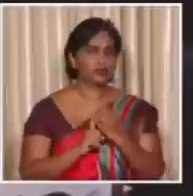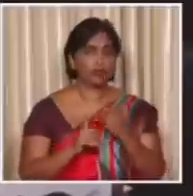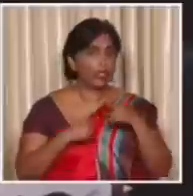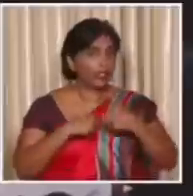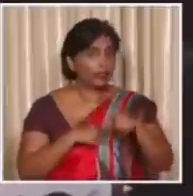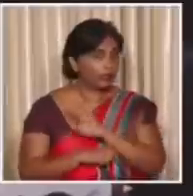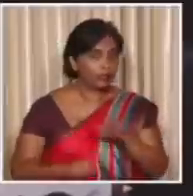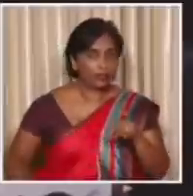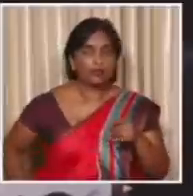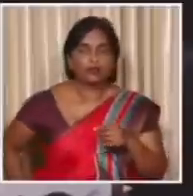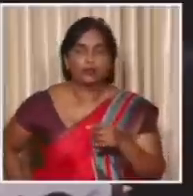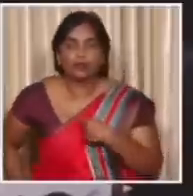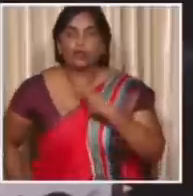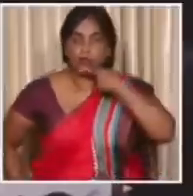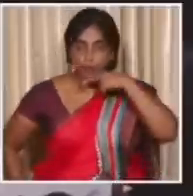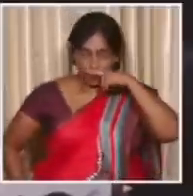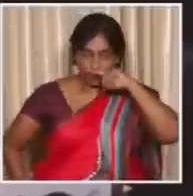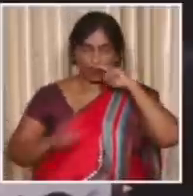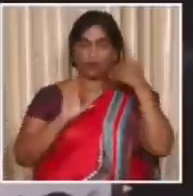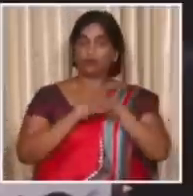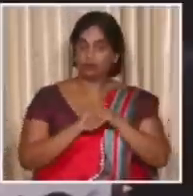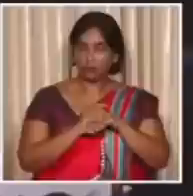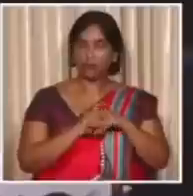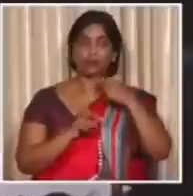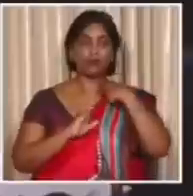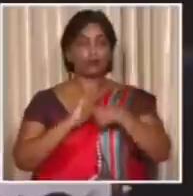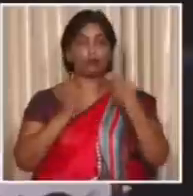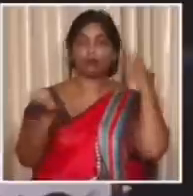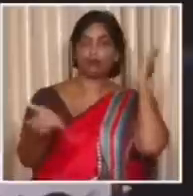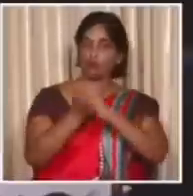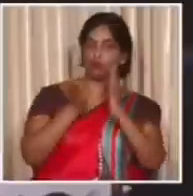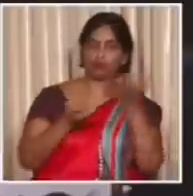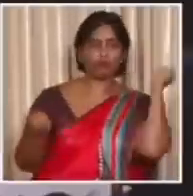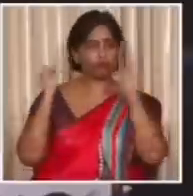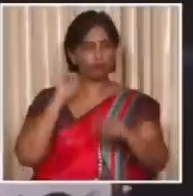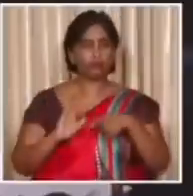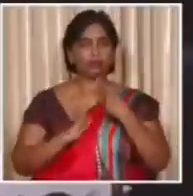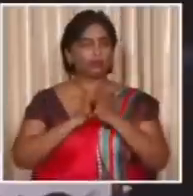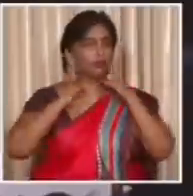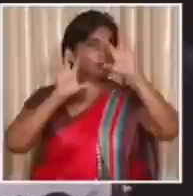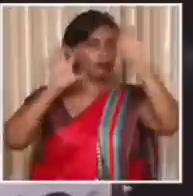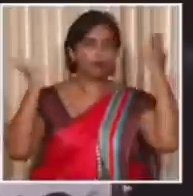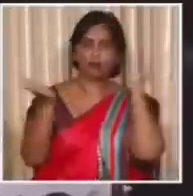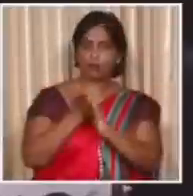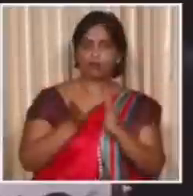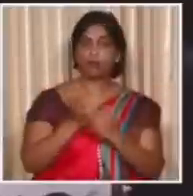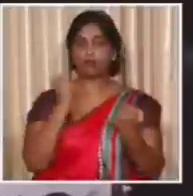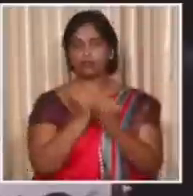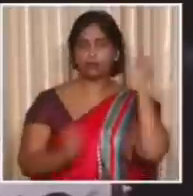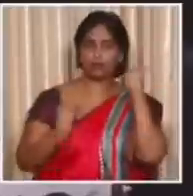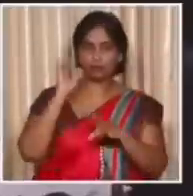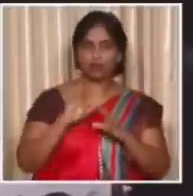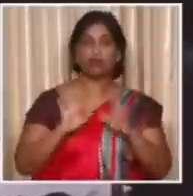හේතුව. අපේ රටේ සුනාමි ආවා. සුනාමි ආවට පස්සේ රටවල් උදව් කරන්න උදව් කරා. රටවල් විශාල ප්‍රමාණයක් උදව් කරා. ආධාර ගලාගෙන